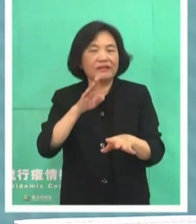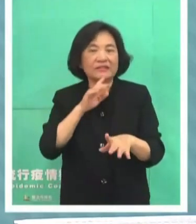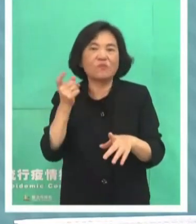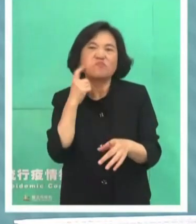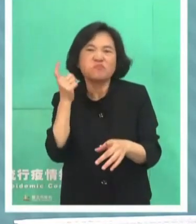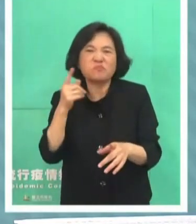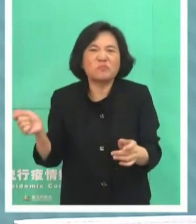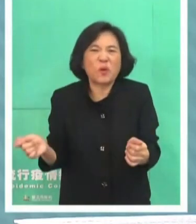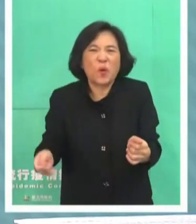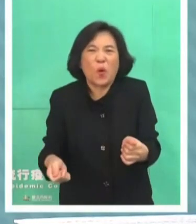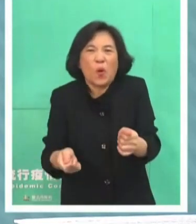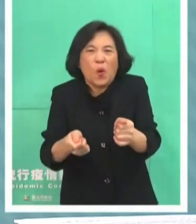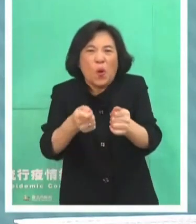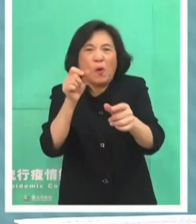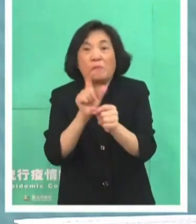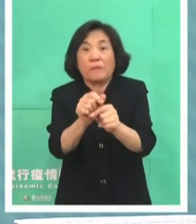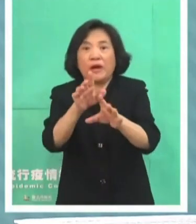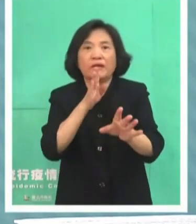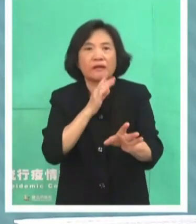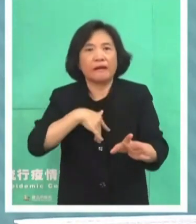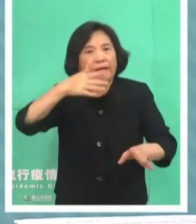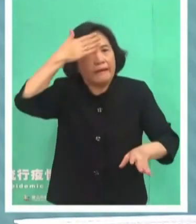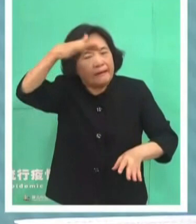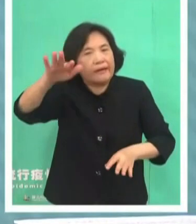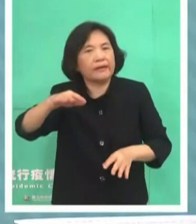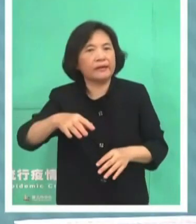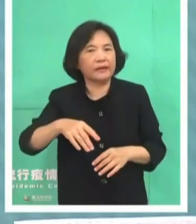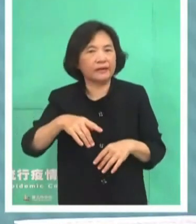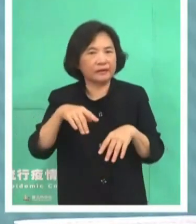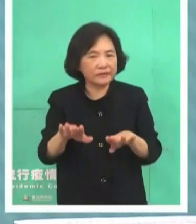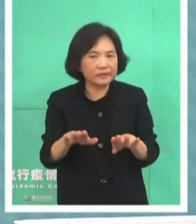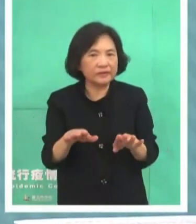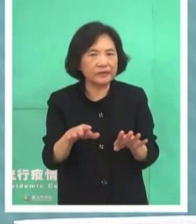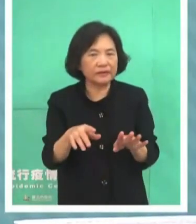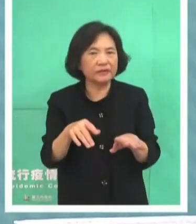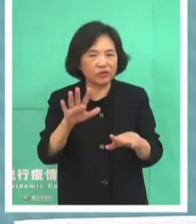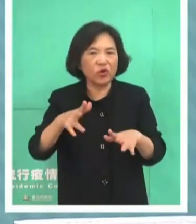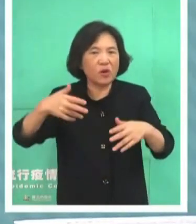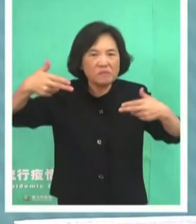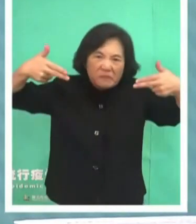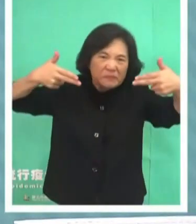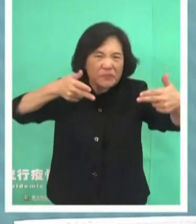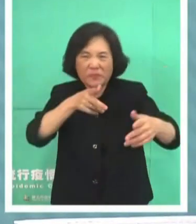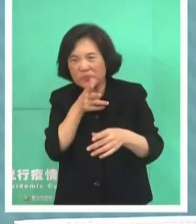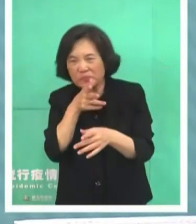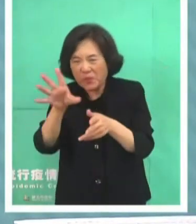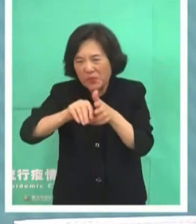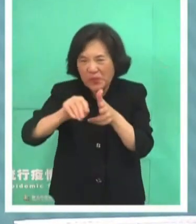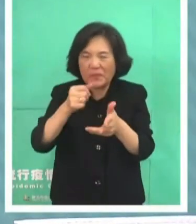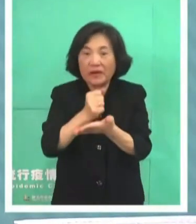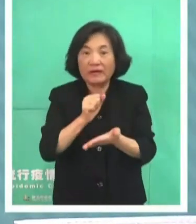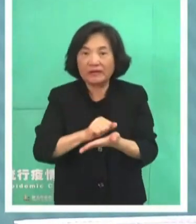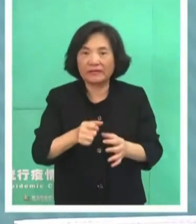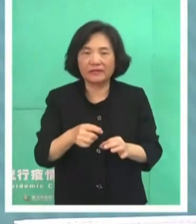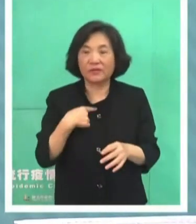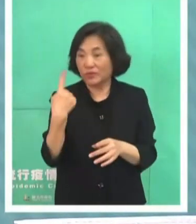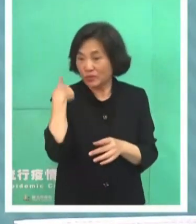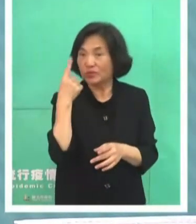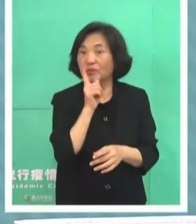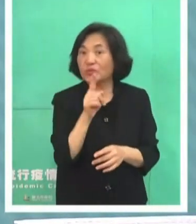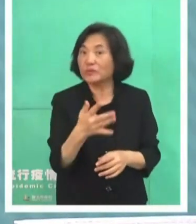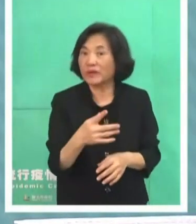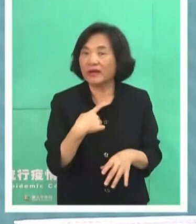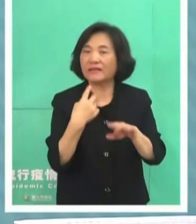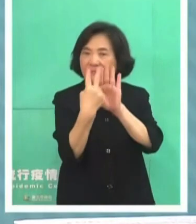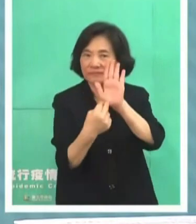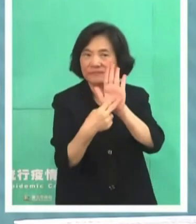典型范例。还好，你知道这个时代哈、哦，有影音有真相，你知道。我昨天是怎么讲的？我说